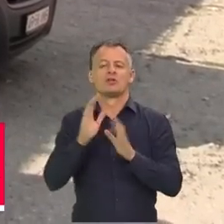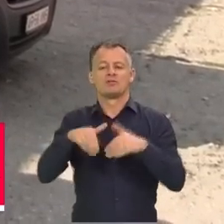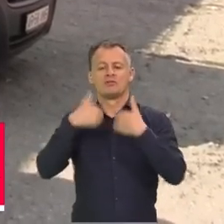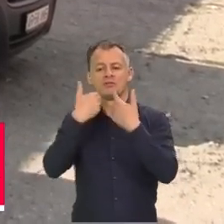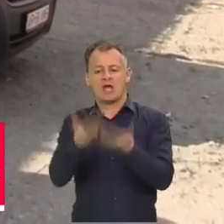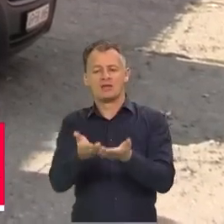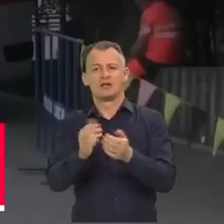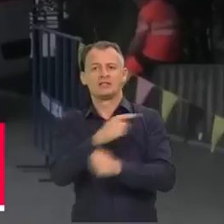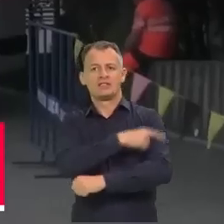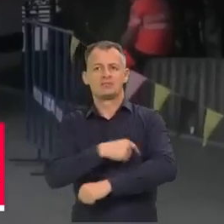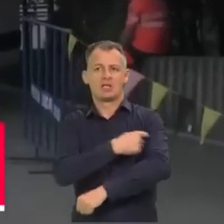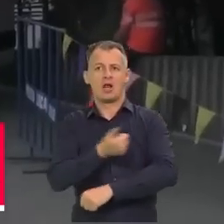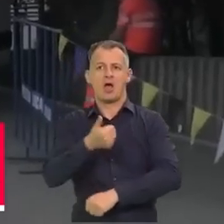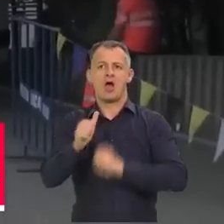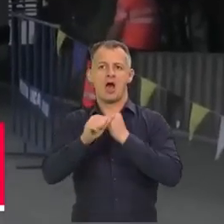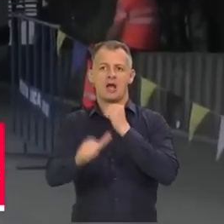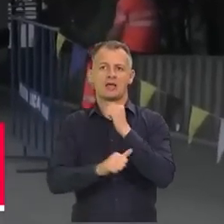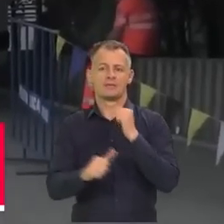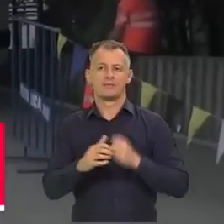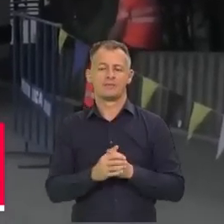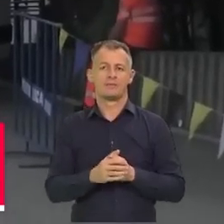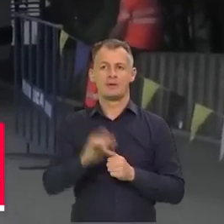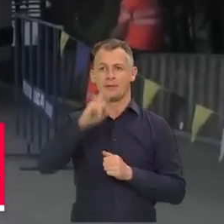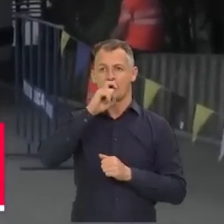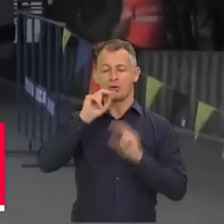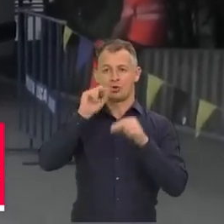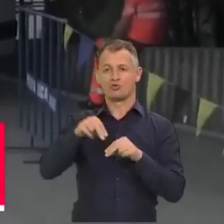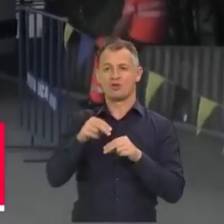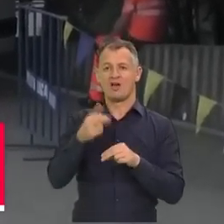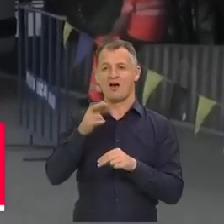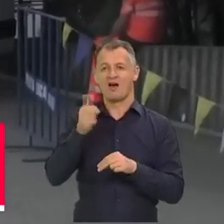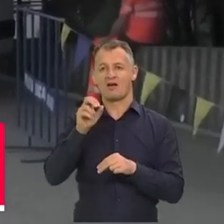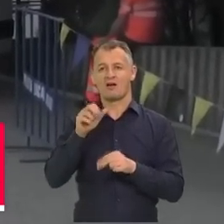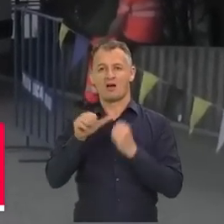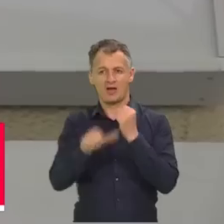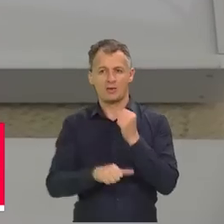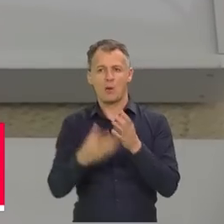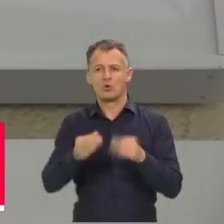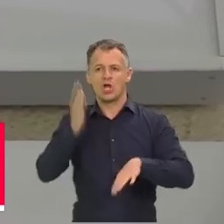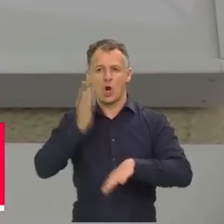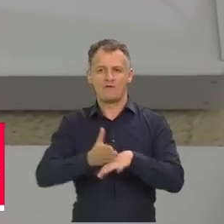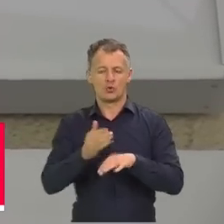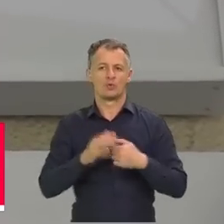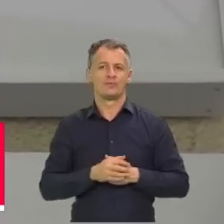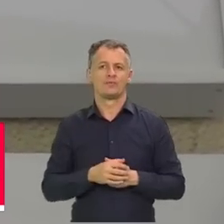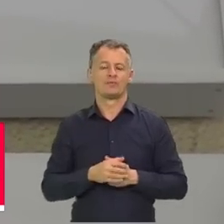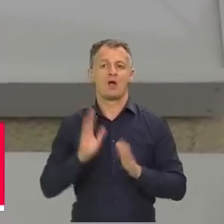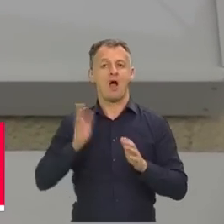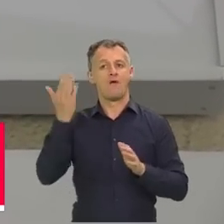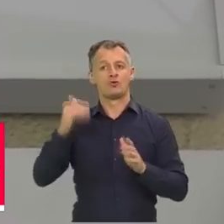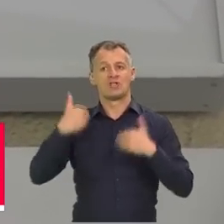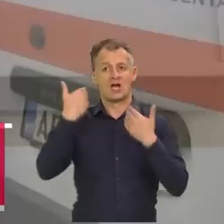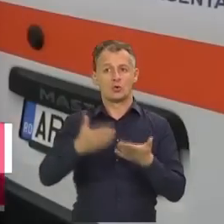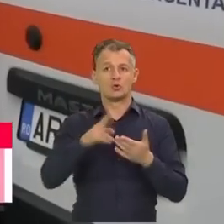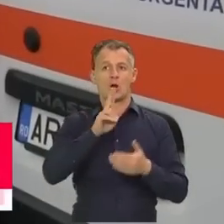Spital Județean Arad. Francezul a ajuns la Spitalul Clinic Județean de Urgență din Arad cu numeroase contuzii. Pacientul a fost adus în serviciu